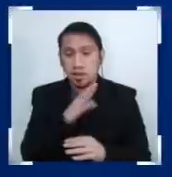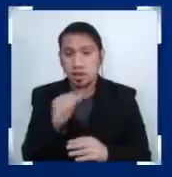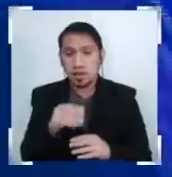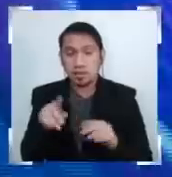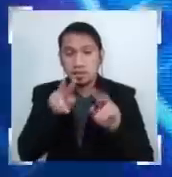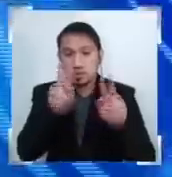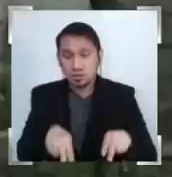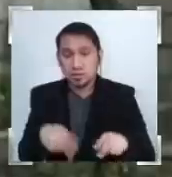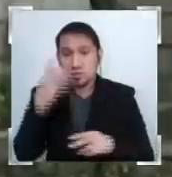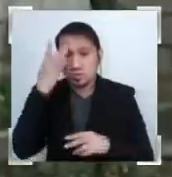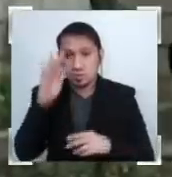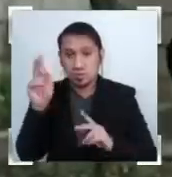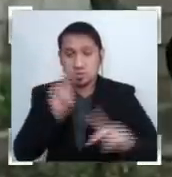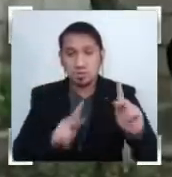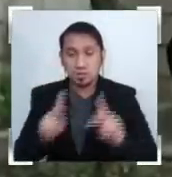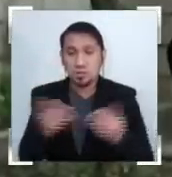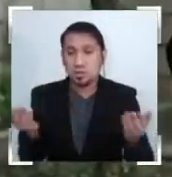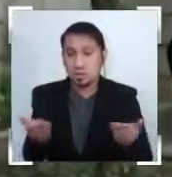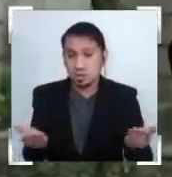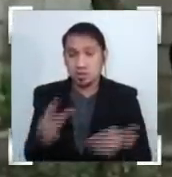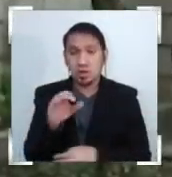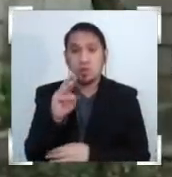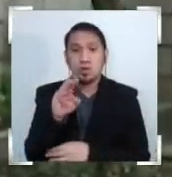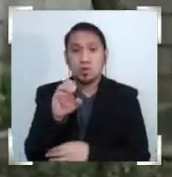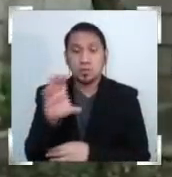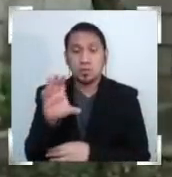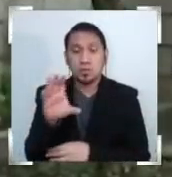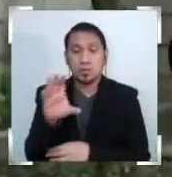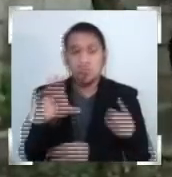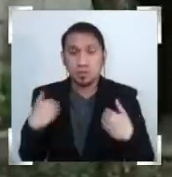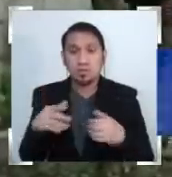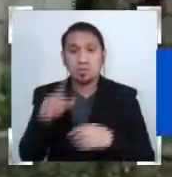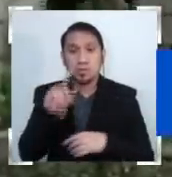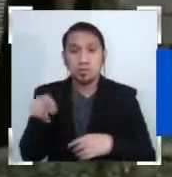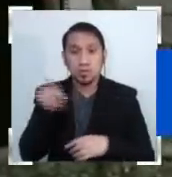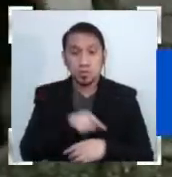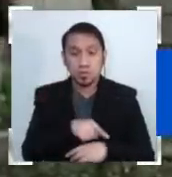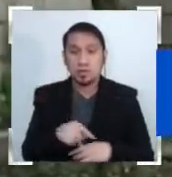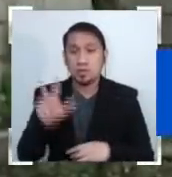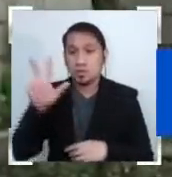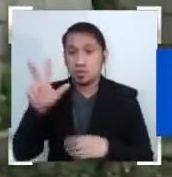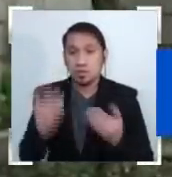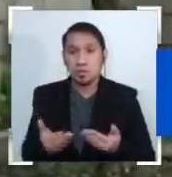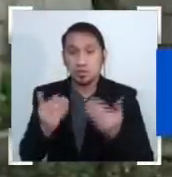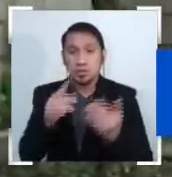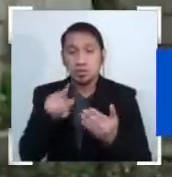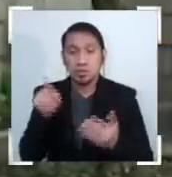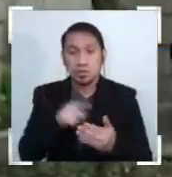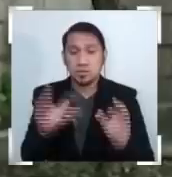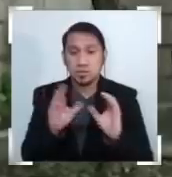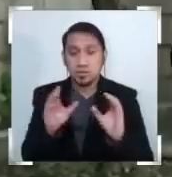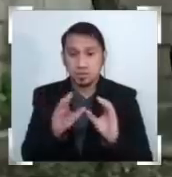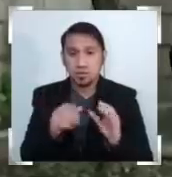mga Pilipino. Dito sa COMELEC, may 4 na petisyon para i-disqualify, 3 petisyon para kanselahin ang Certificate of